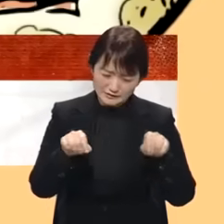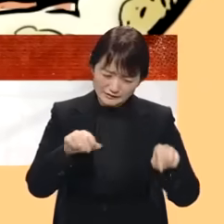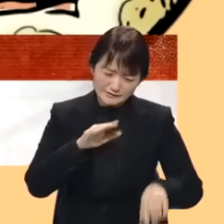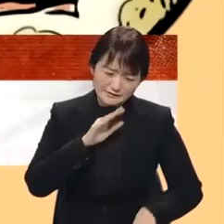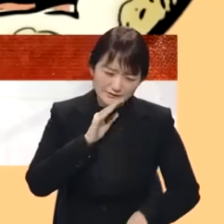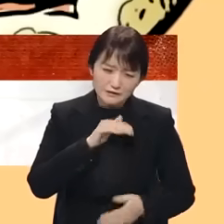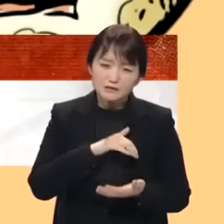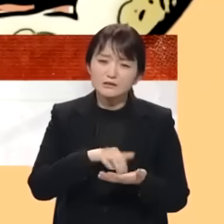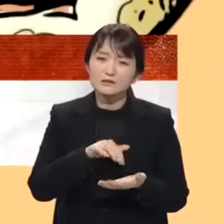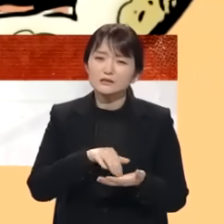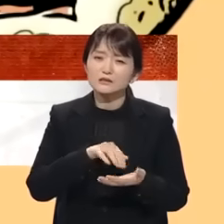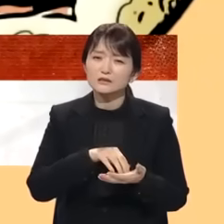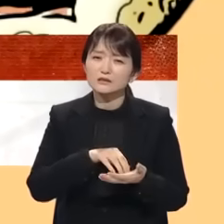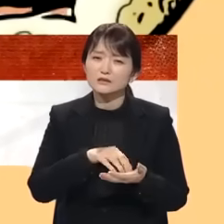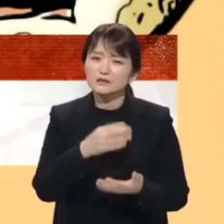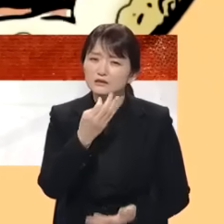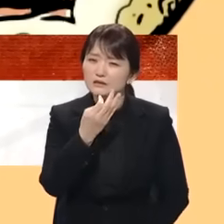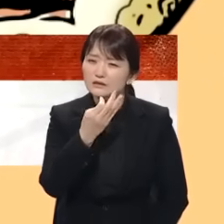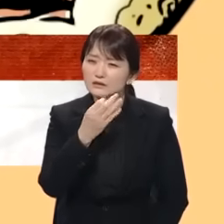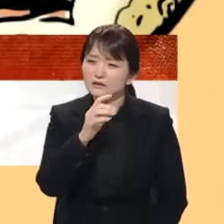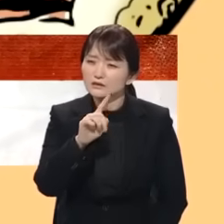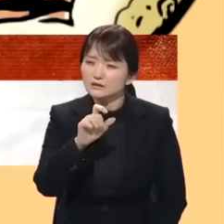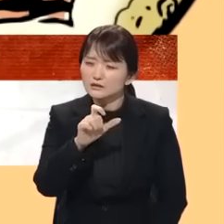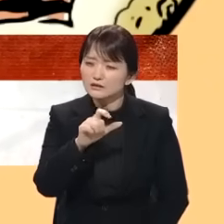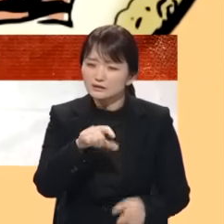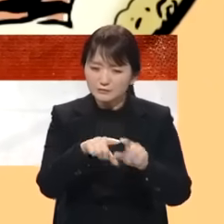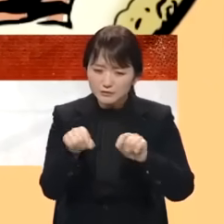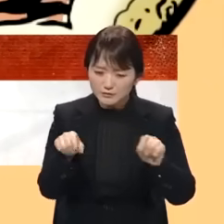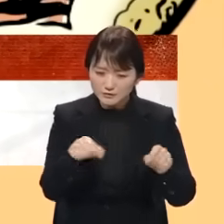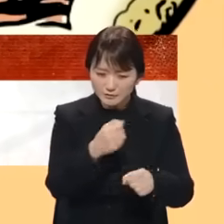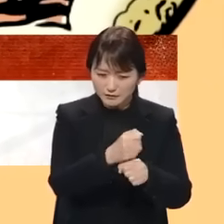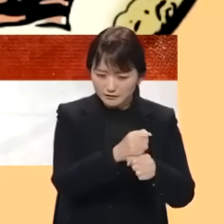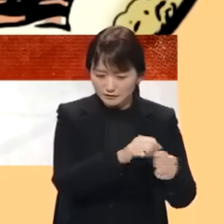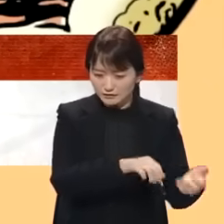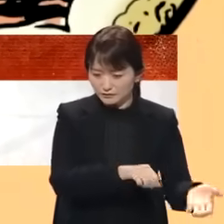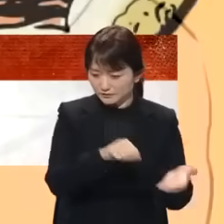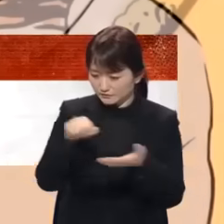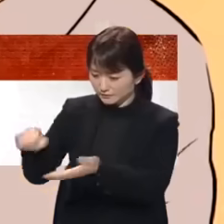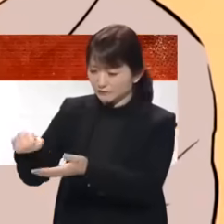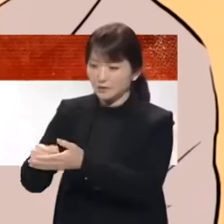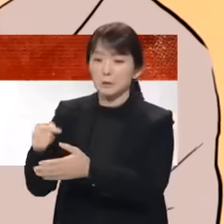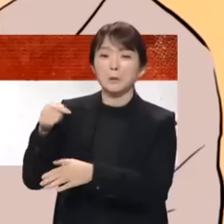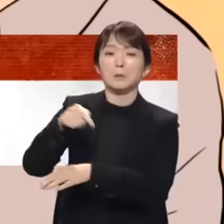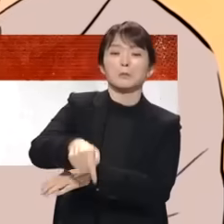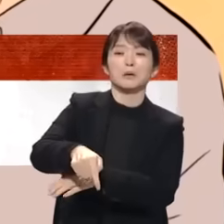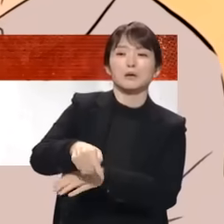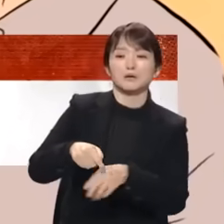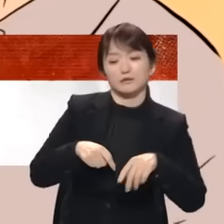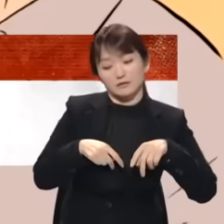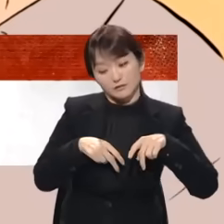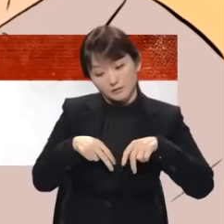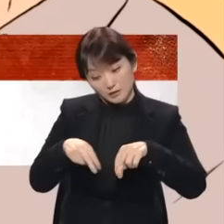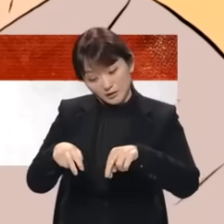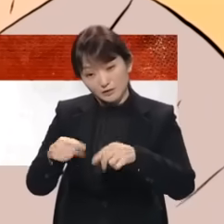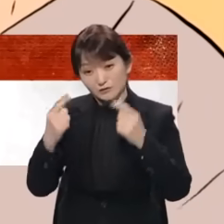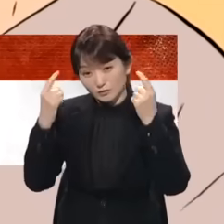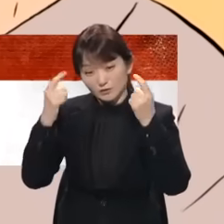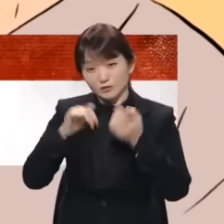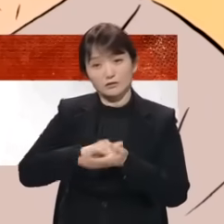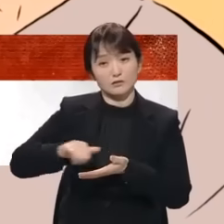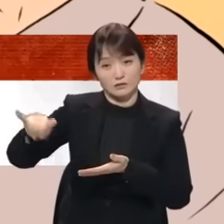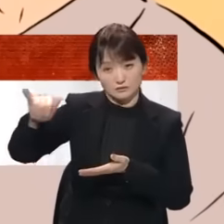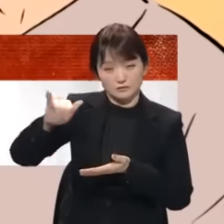진짜 한 다섯가지 해서 바쳤고 바깥에 바람 세로도 같이가 어디 여행 한번 가본 적도